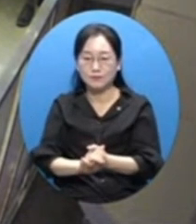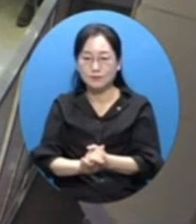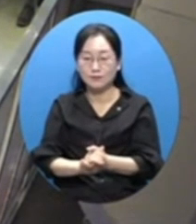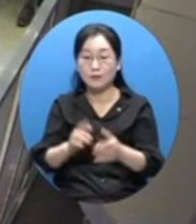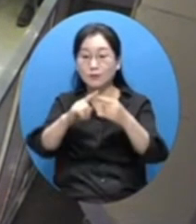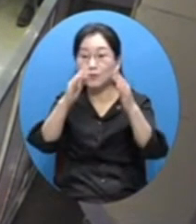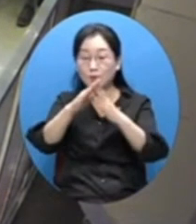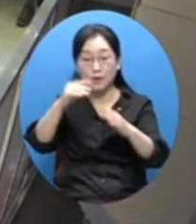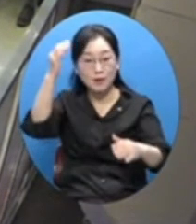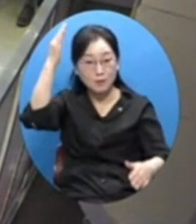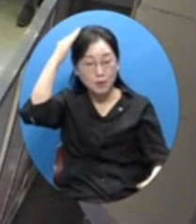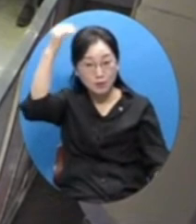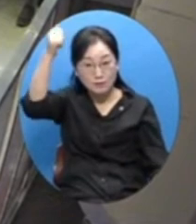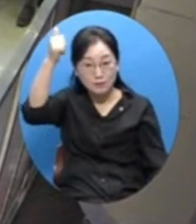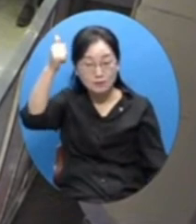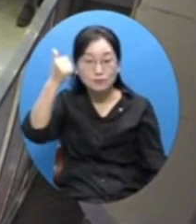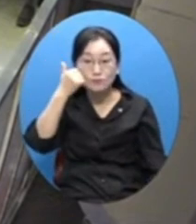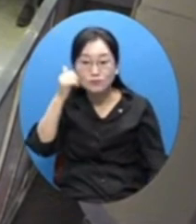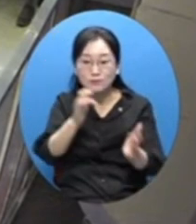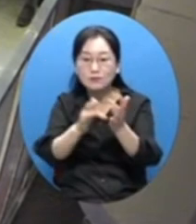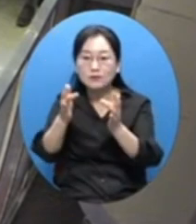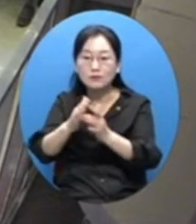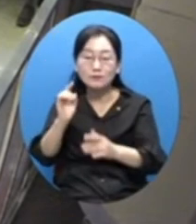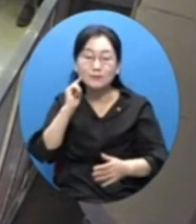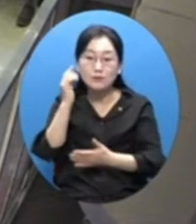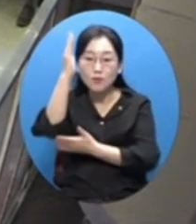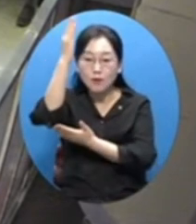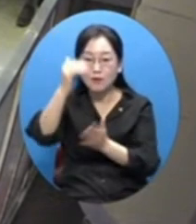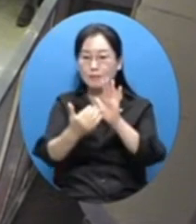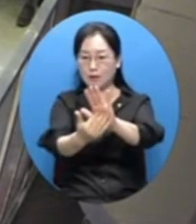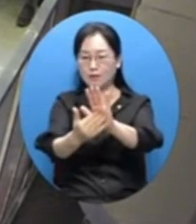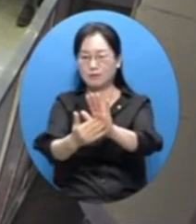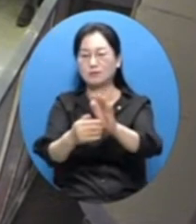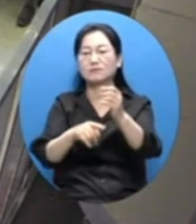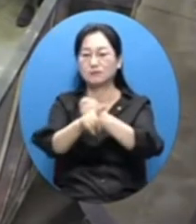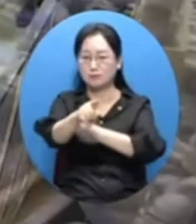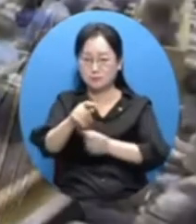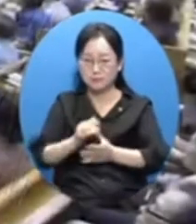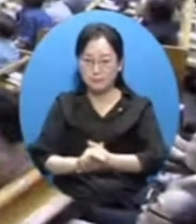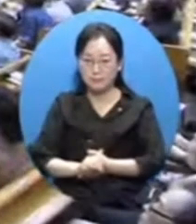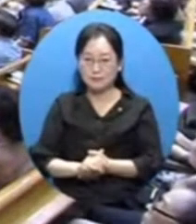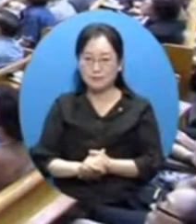교회의 머리 대신 예수님의 영광을 가리는 것이고